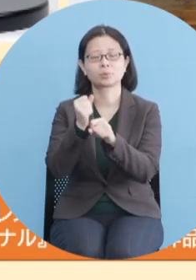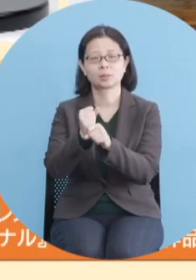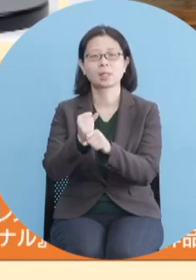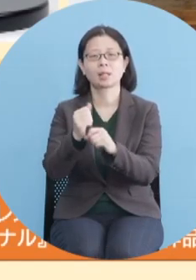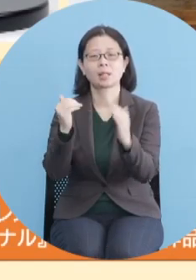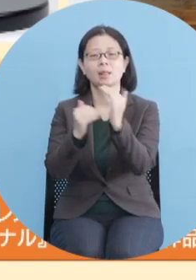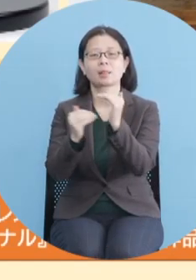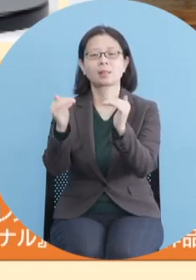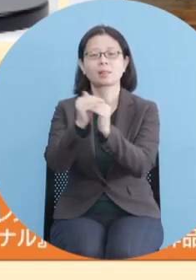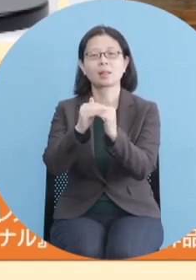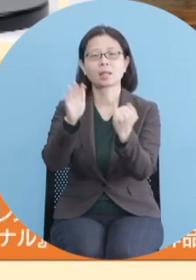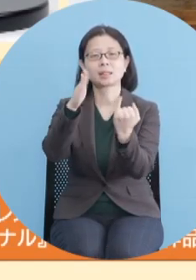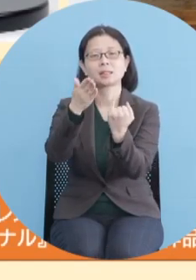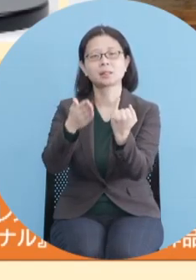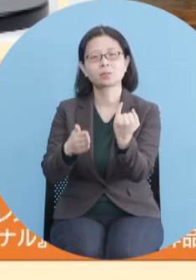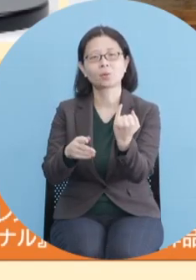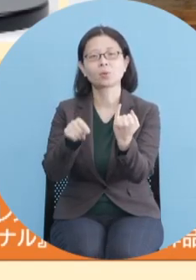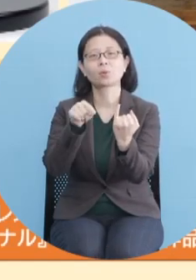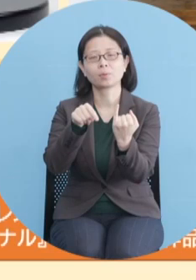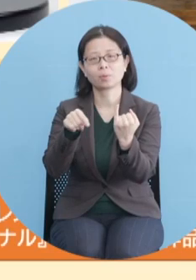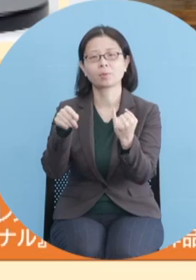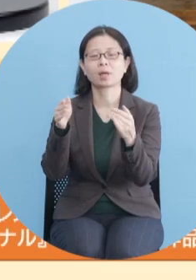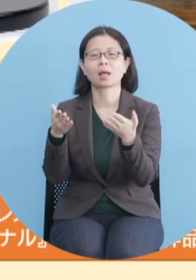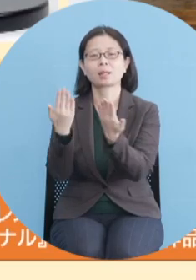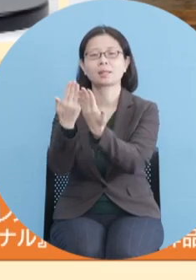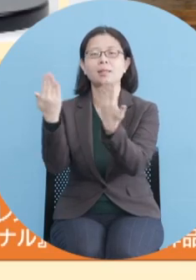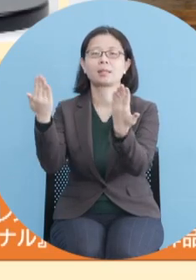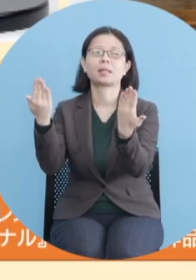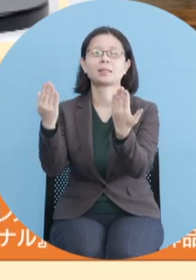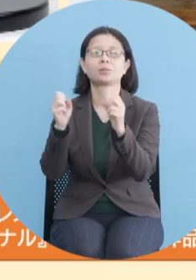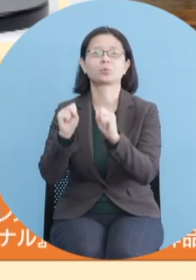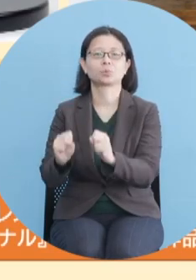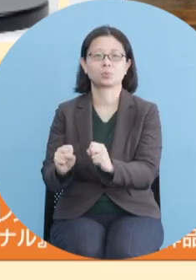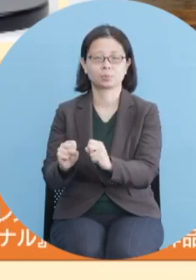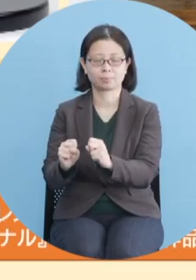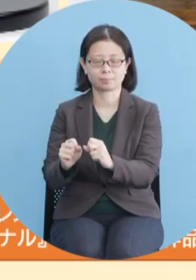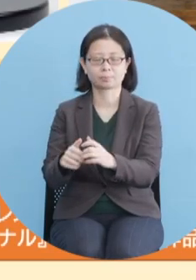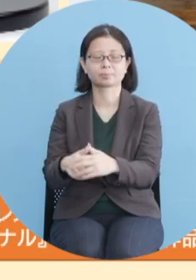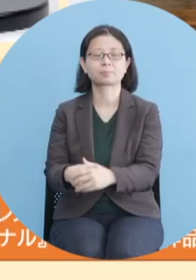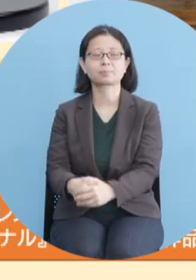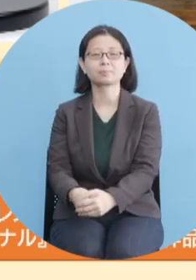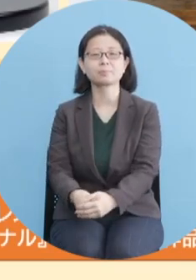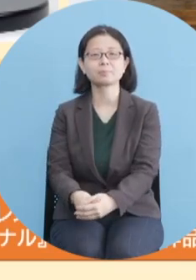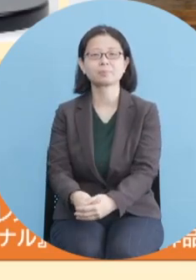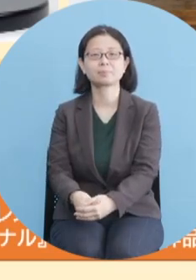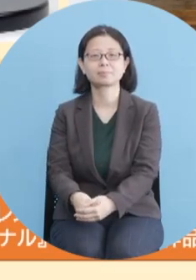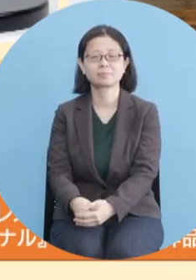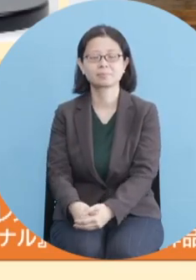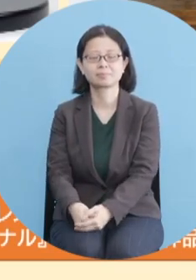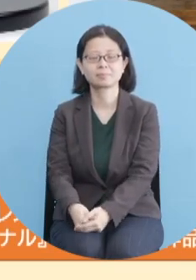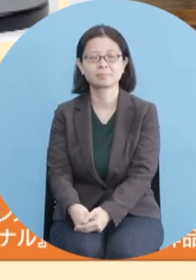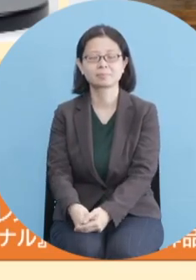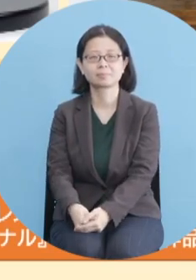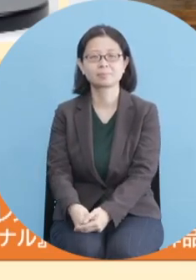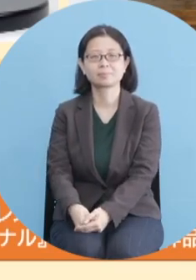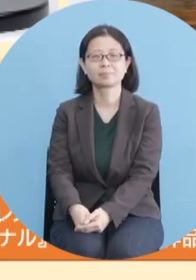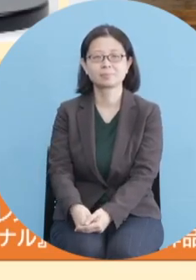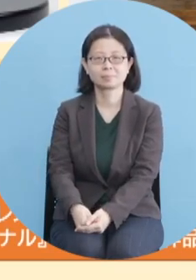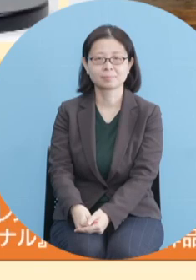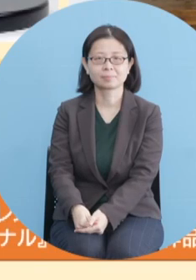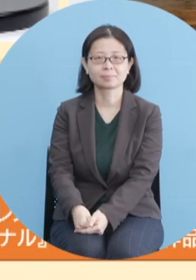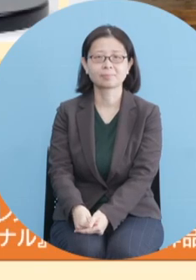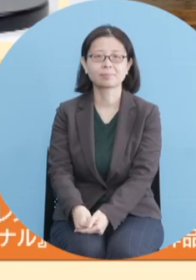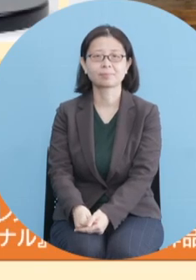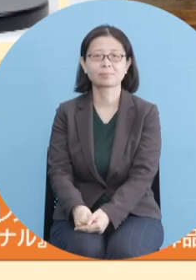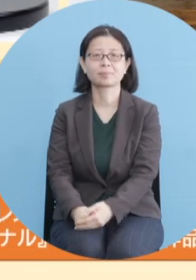人形をえ優勝博物館でえ展示をするという風な取り組みでえございます